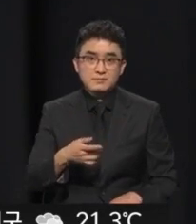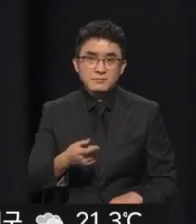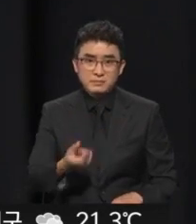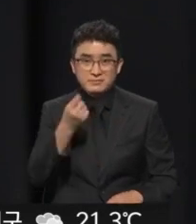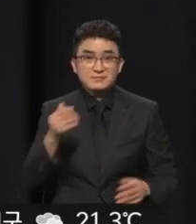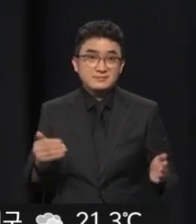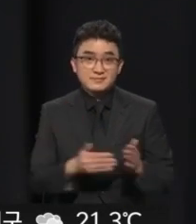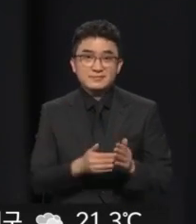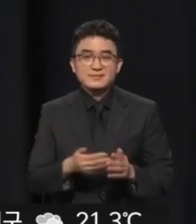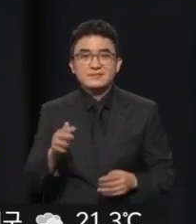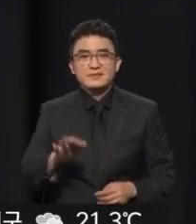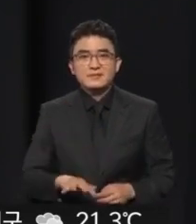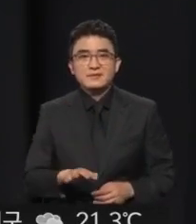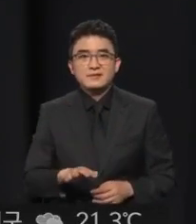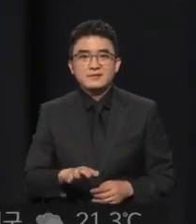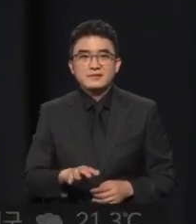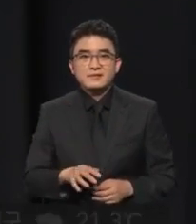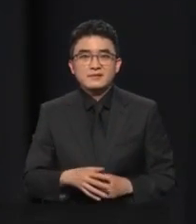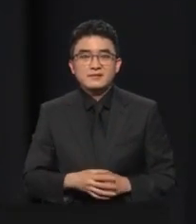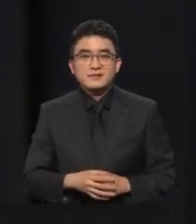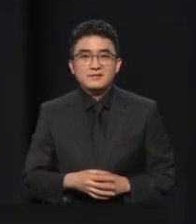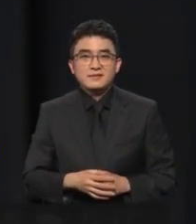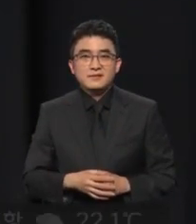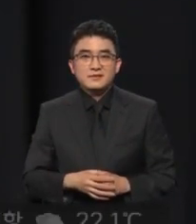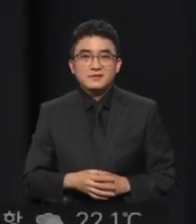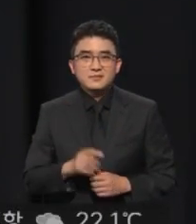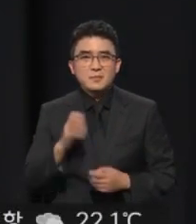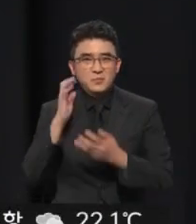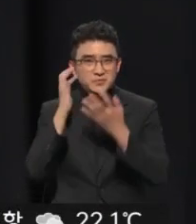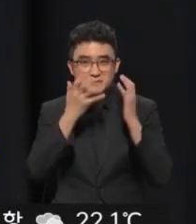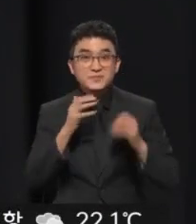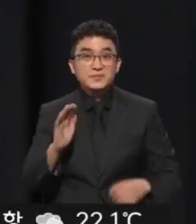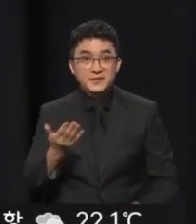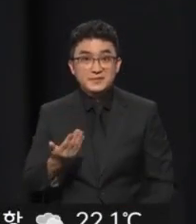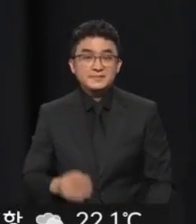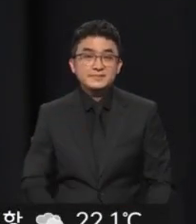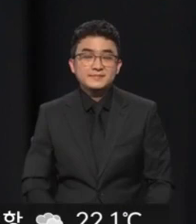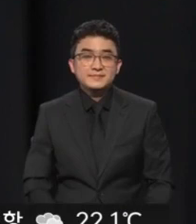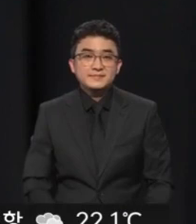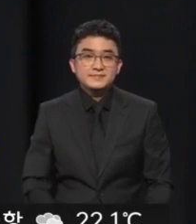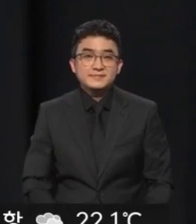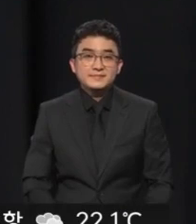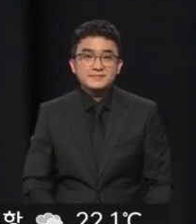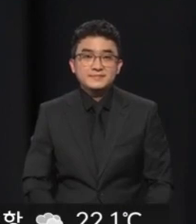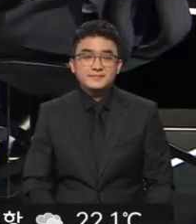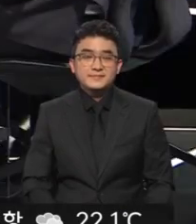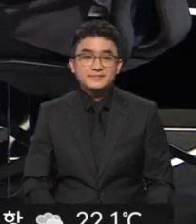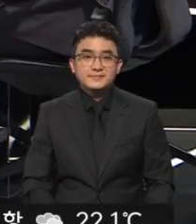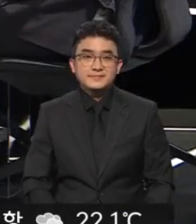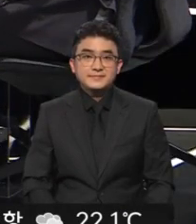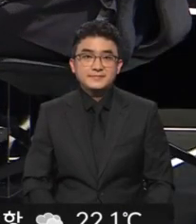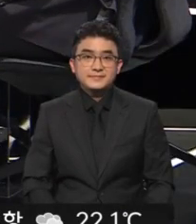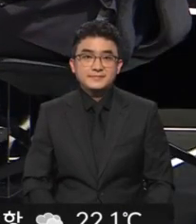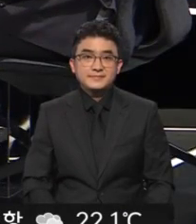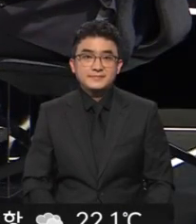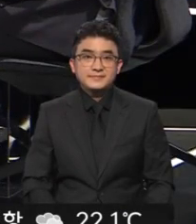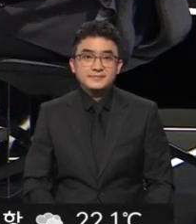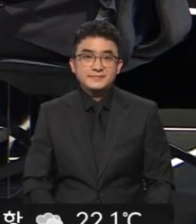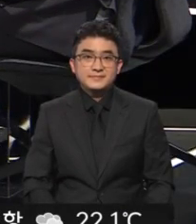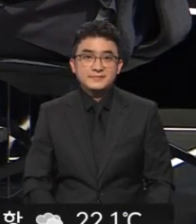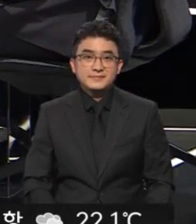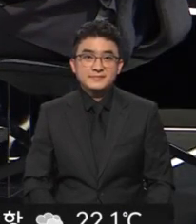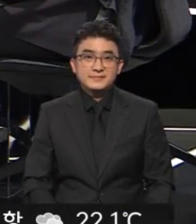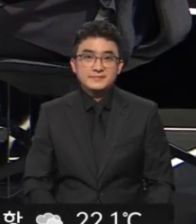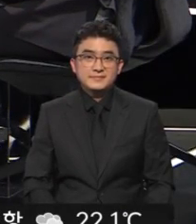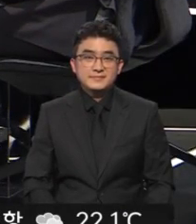복잡하게 된 대응을 좀 잘못하면서 복잡해진 거 아닌가라는 생각이 들더라구요 저는 한 마디만 하겠습니다 독일 같았으면 감옥